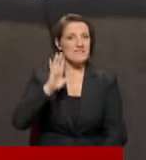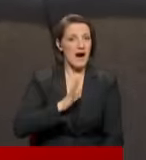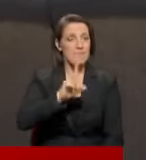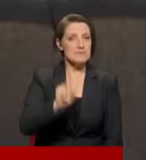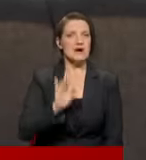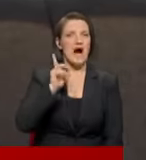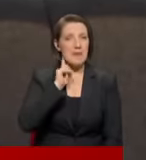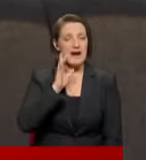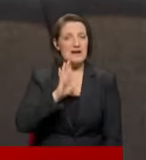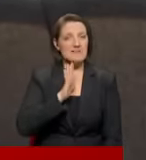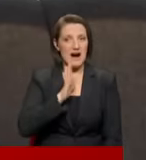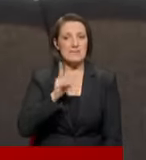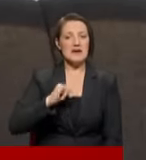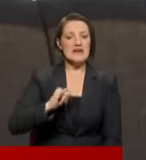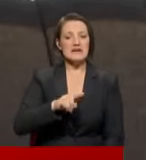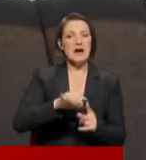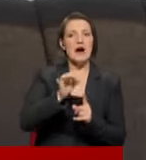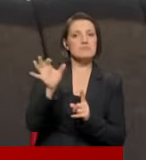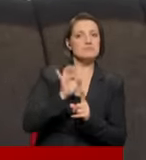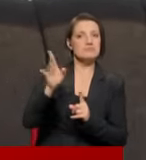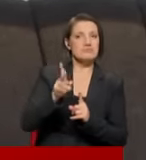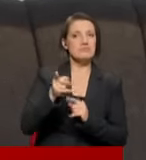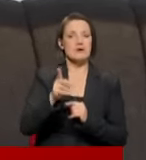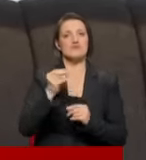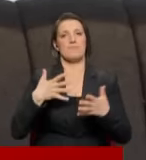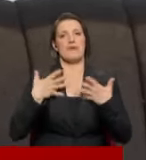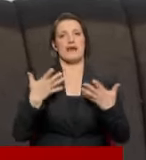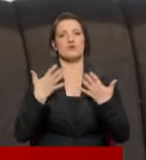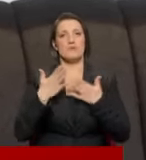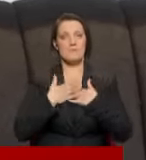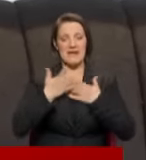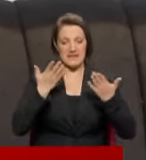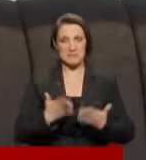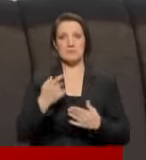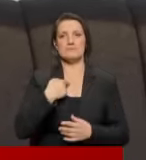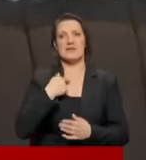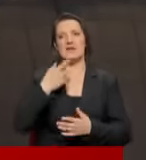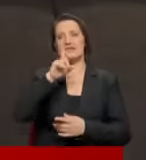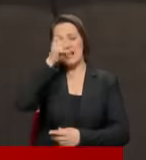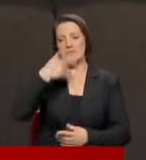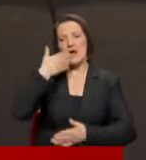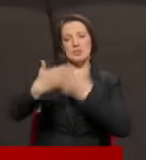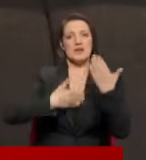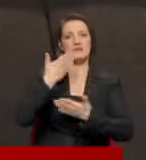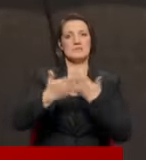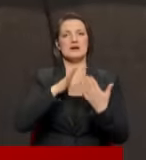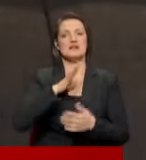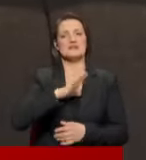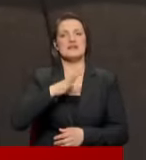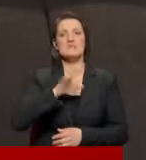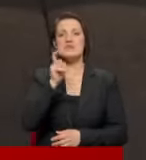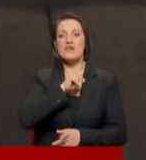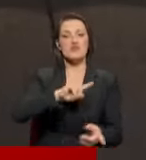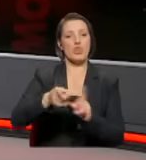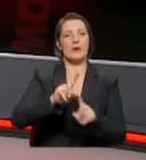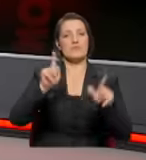mı? Haberdar ediyor mu yakındakiler, kurmayları? Çok merak ediyorum. Ben kabul ederse bizzat anlatmak isterim. Çünkü yanlış yönlendirildiklerini düşünüyorum.